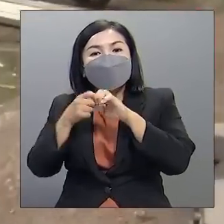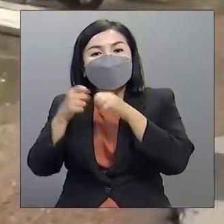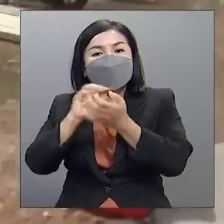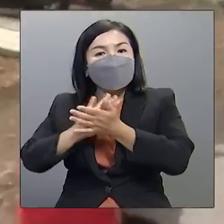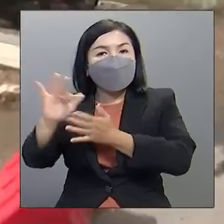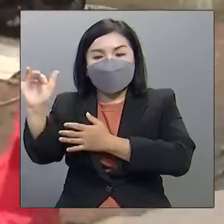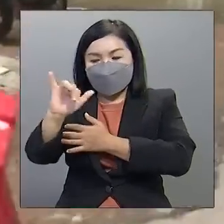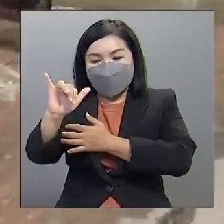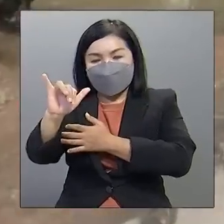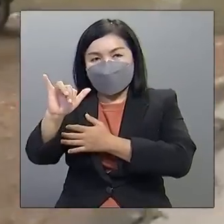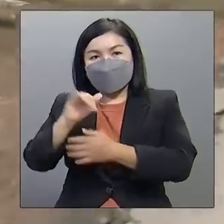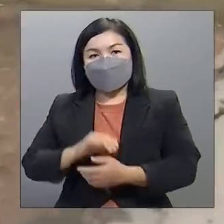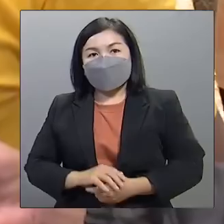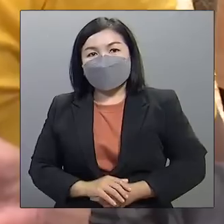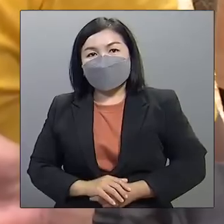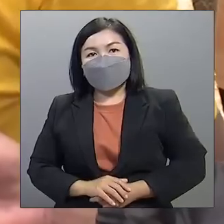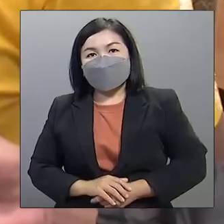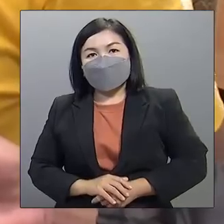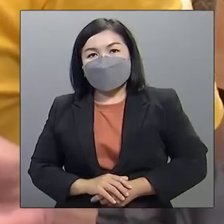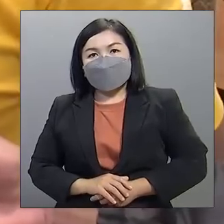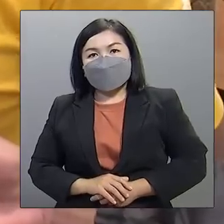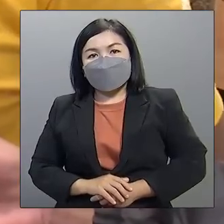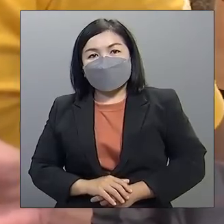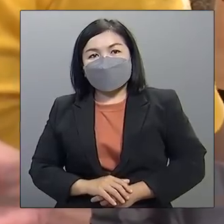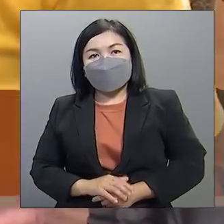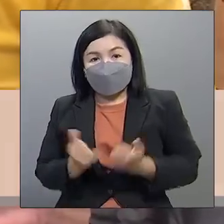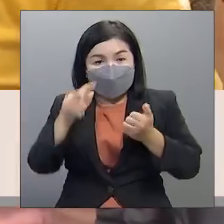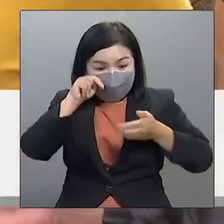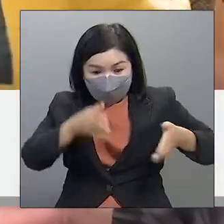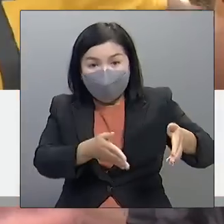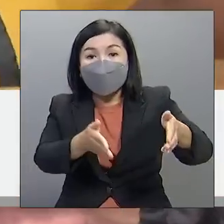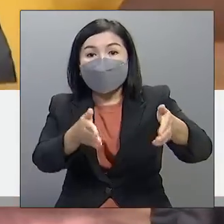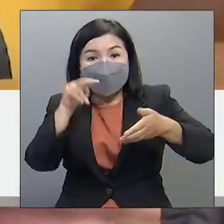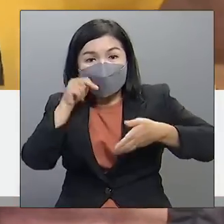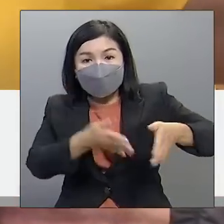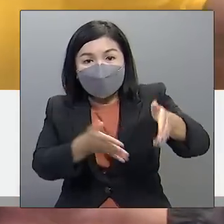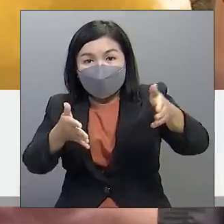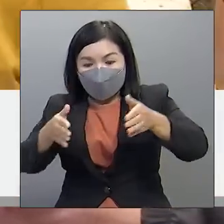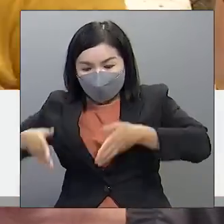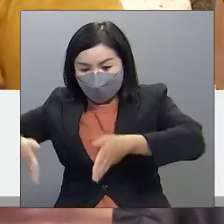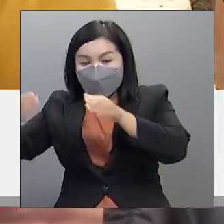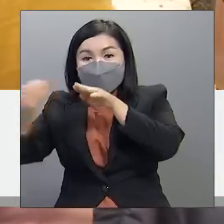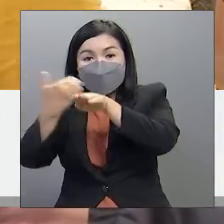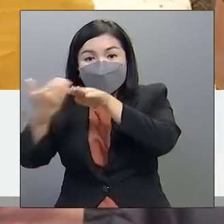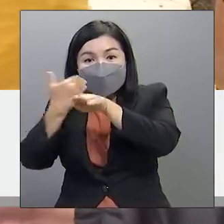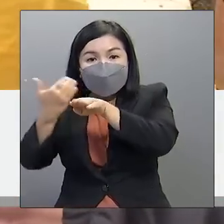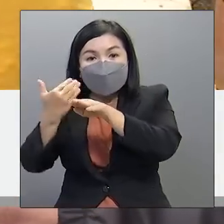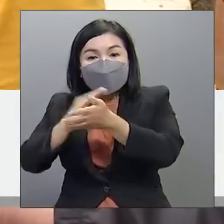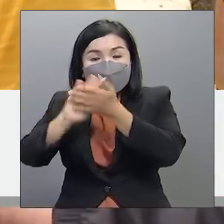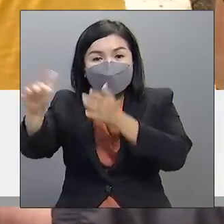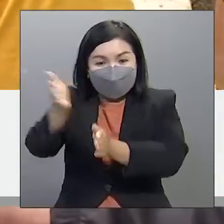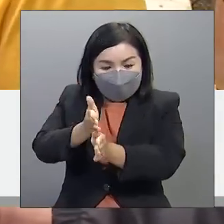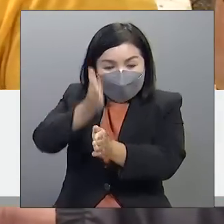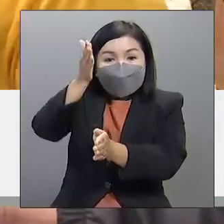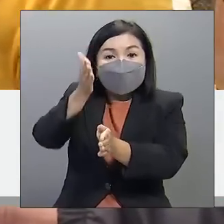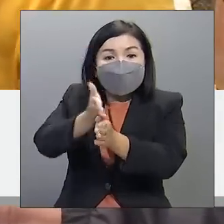เร็จค่ะ ถนนไหนอันนี้คลองค่ะอันนี้แค่ถนนค่ะคือว่ายังทำแต่ตรงนี้คลอง